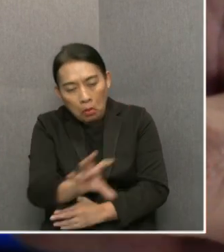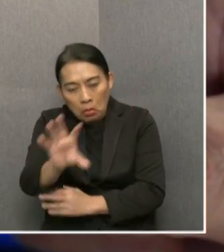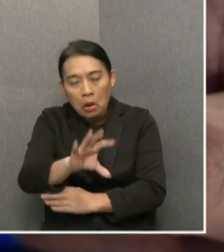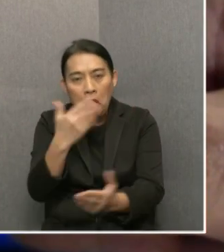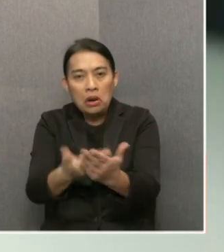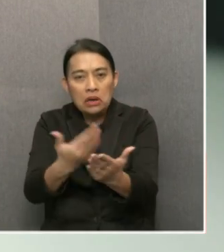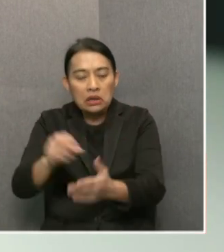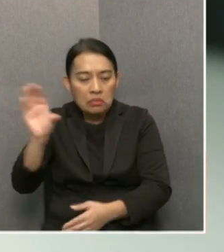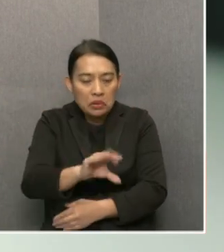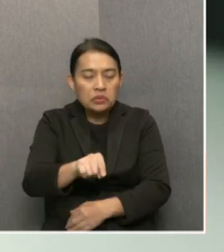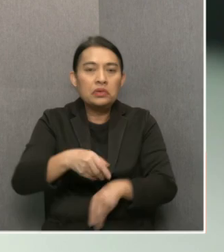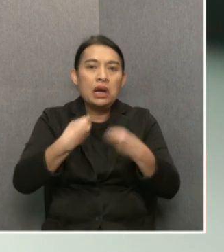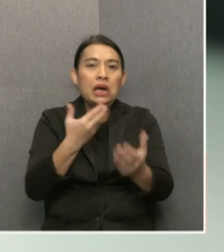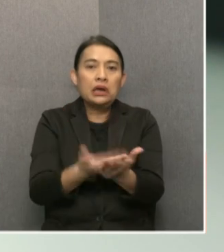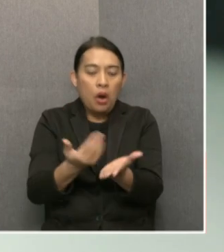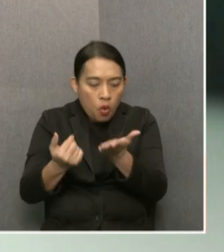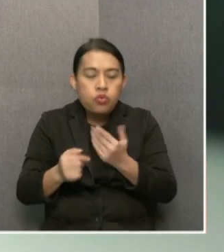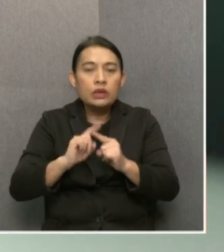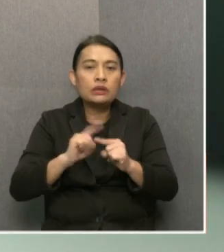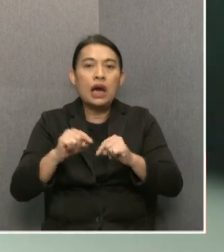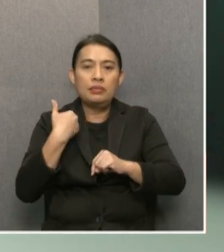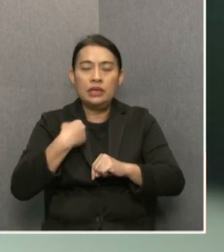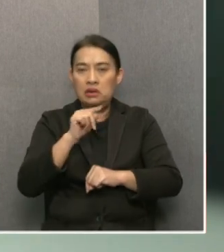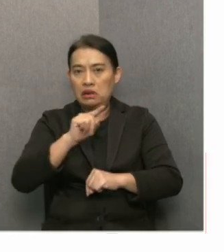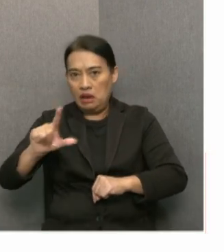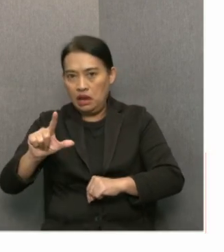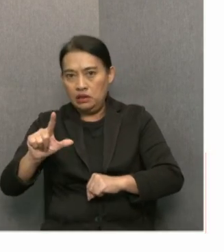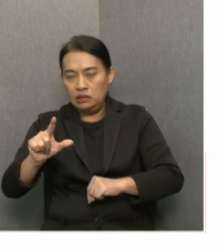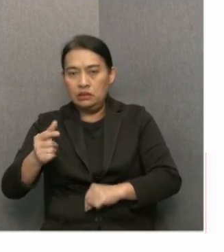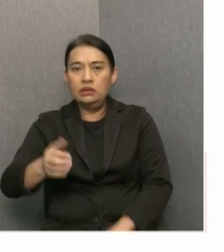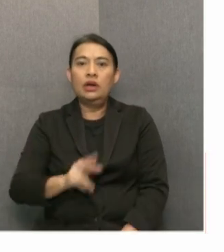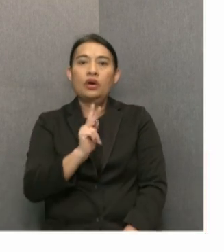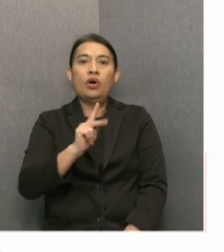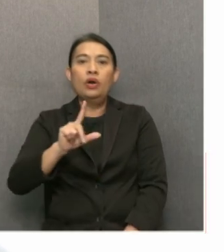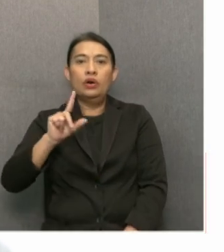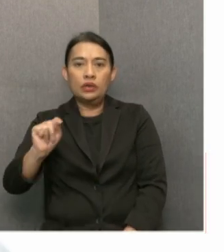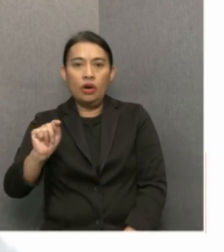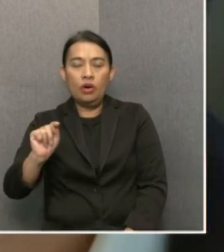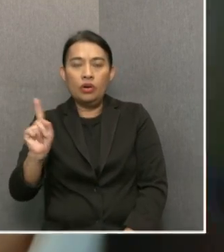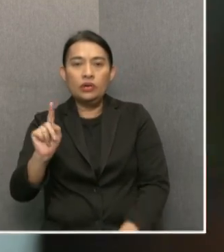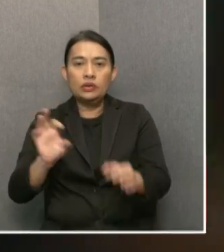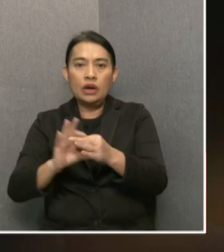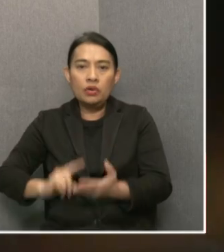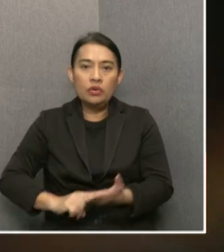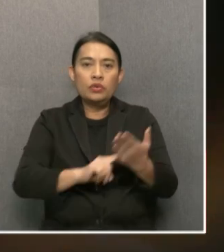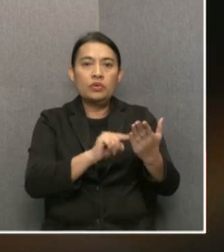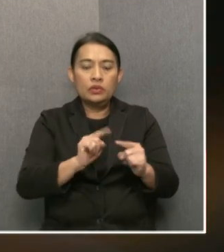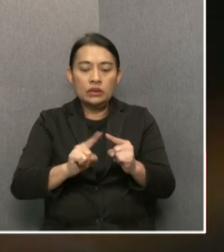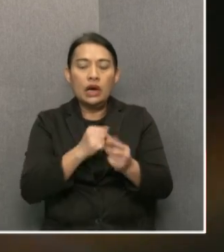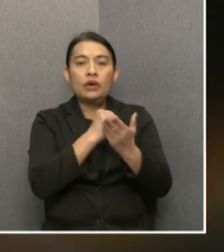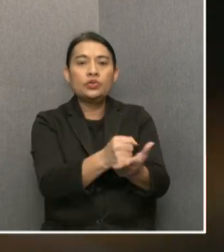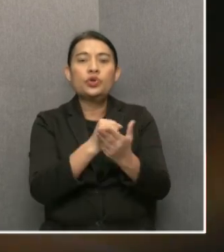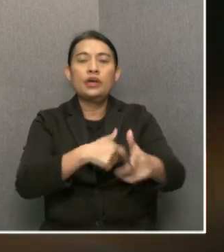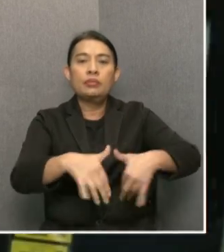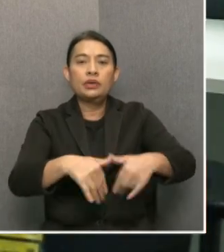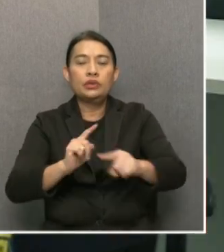าลงทุนสูญเงินไปหลักล้านบาทที่ผ่านมากลต.ได้ดำเนินการรับเรื่องร้องเรียนและช่วยเหลือประชาชน